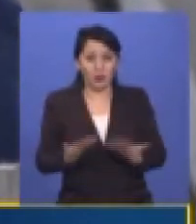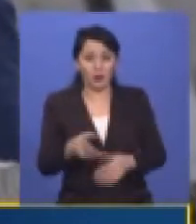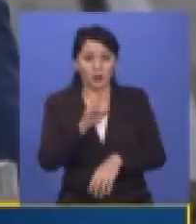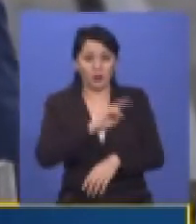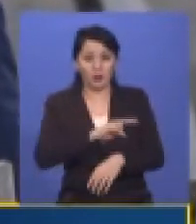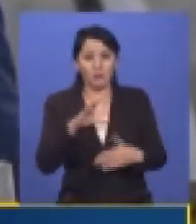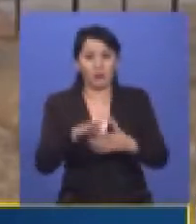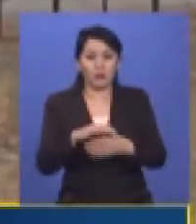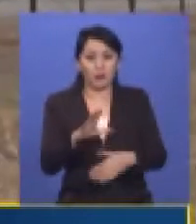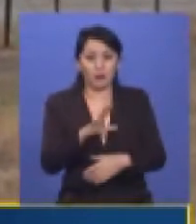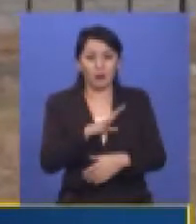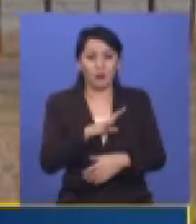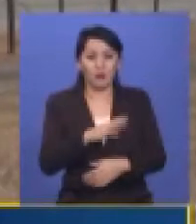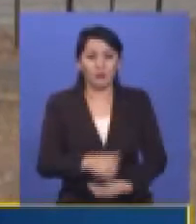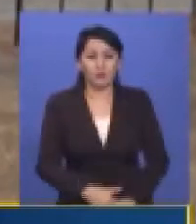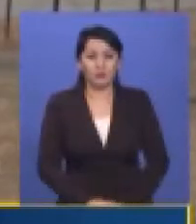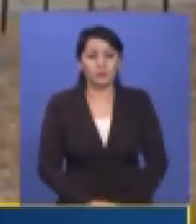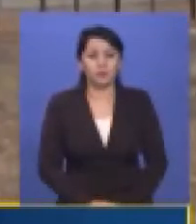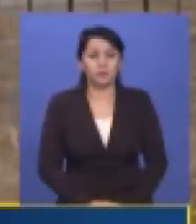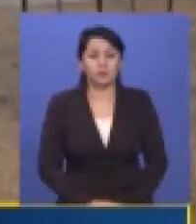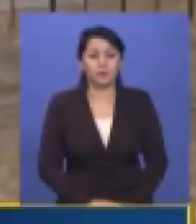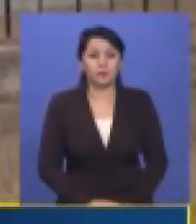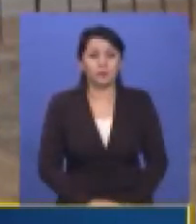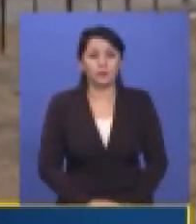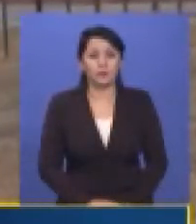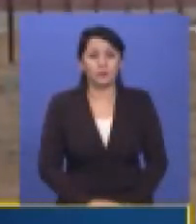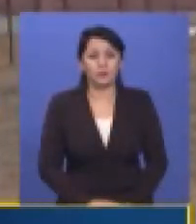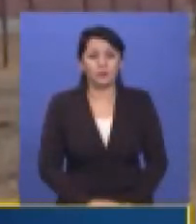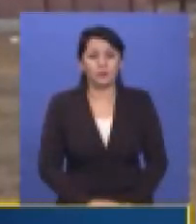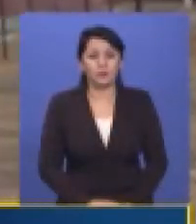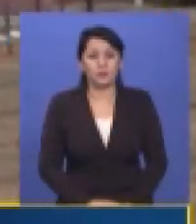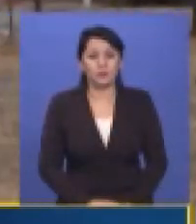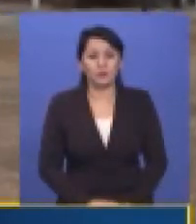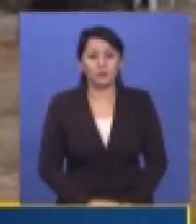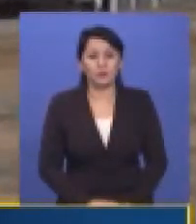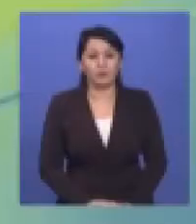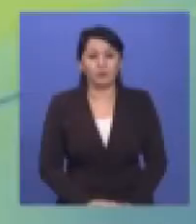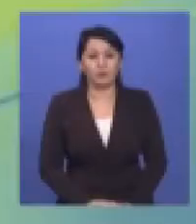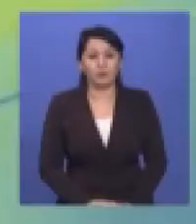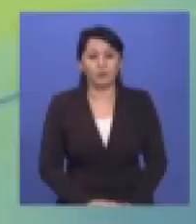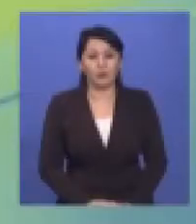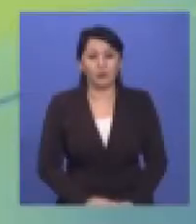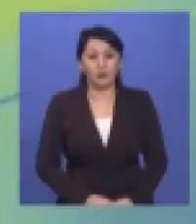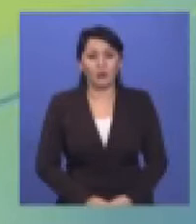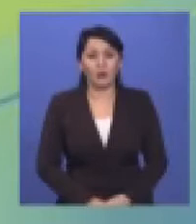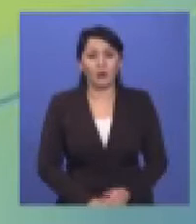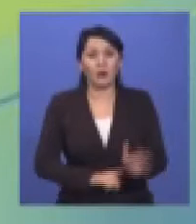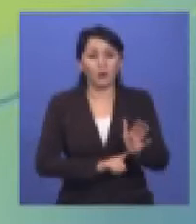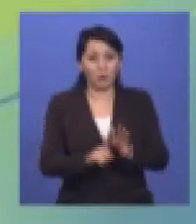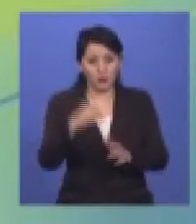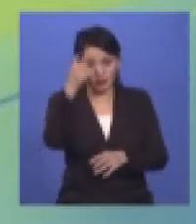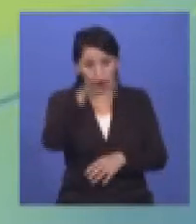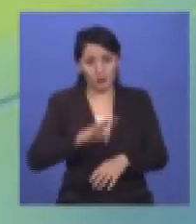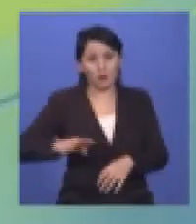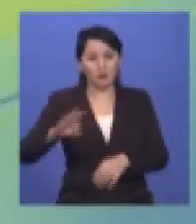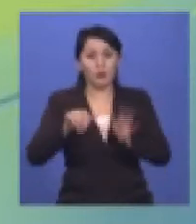полиция пунктіне де барды. Алдияр Жылқайдаров полиция департаменті баспасөз қызметінің көмегімен әзірленді. Жыл басынан